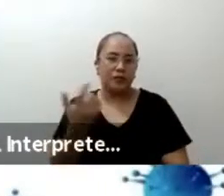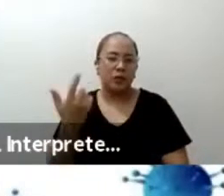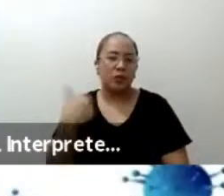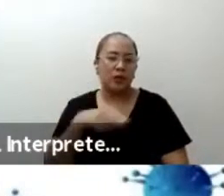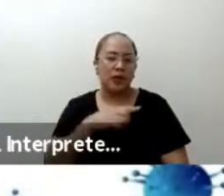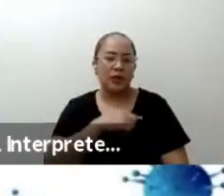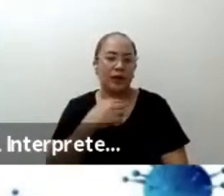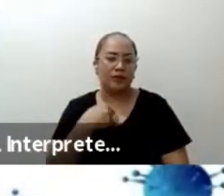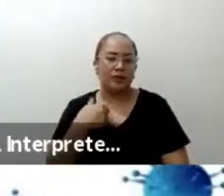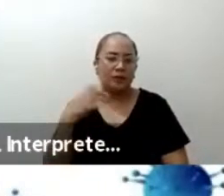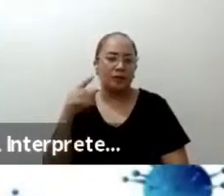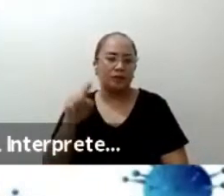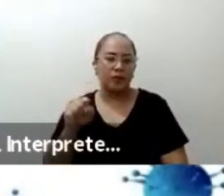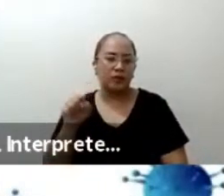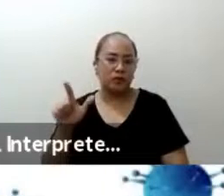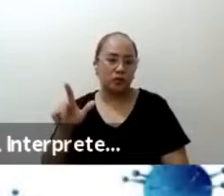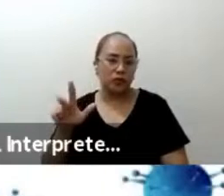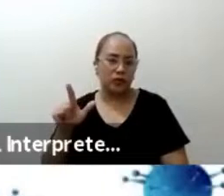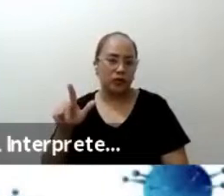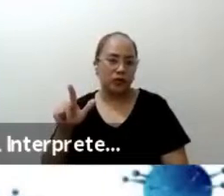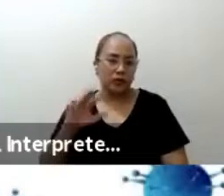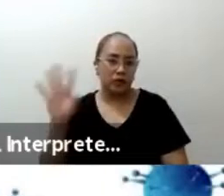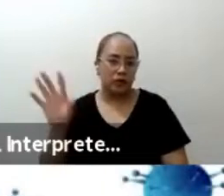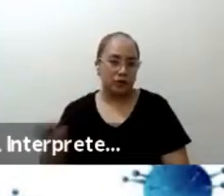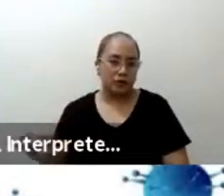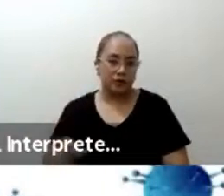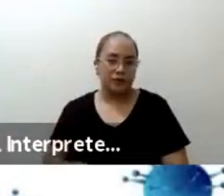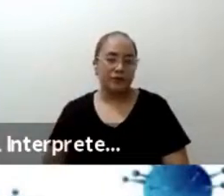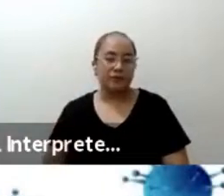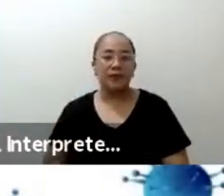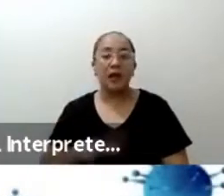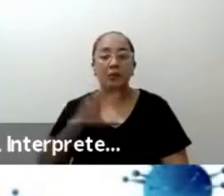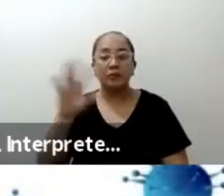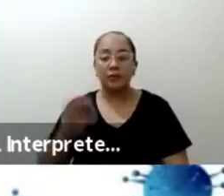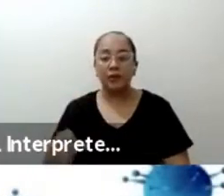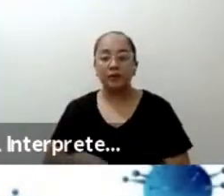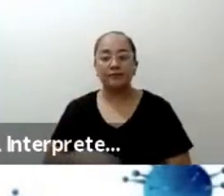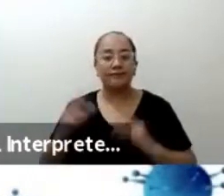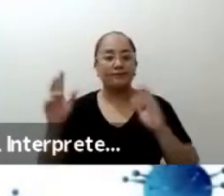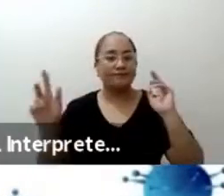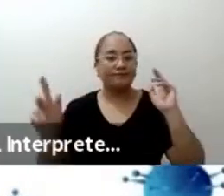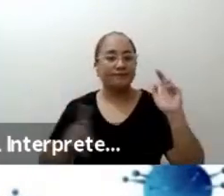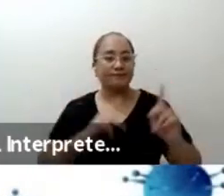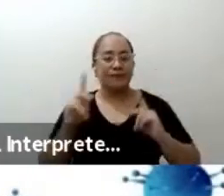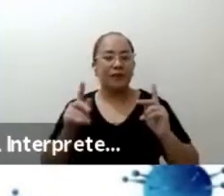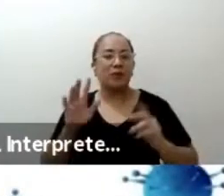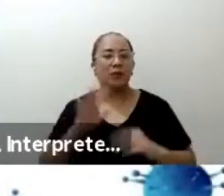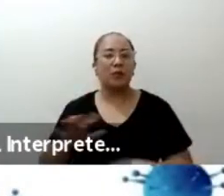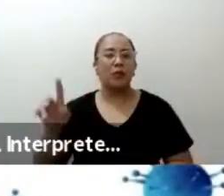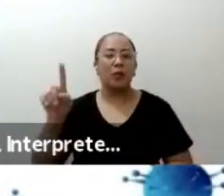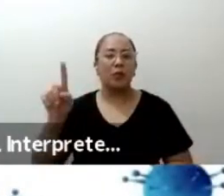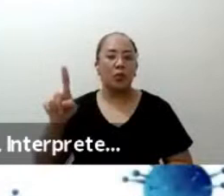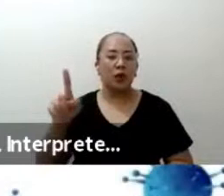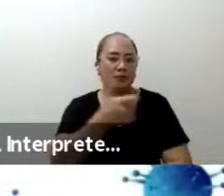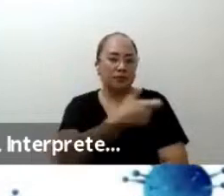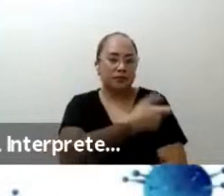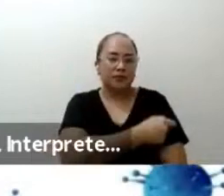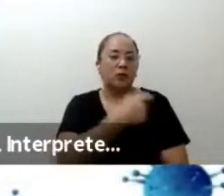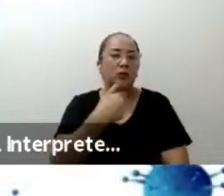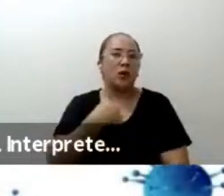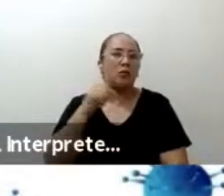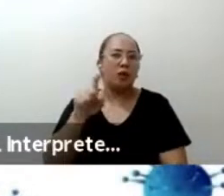have 0.23%. As a percentage of the population with at least one dose, we have